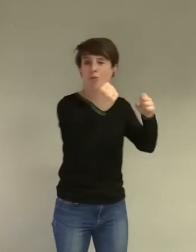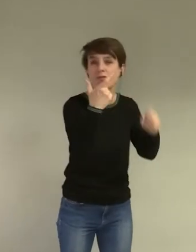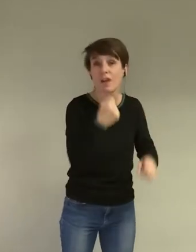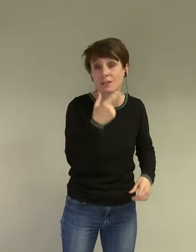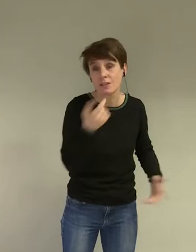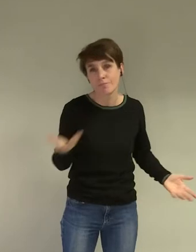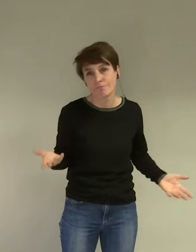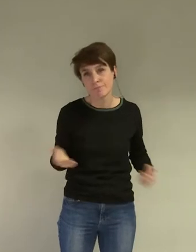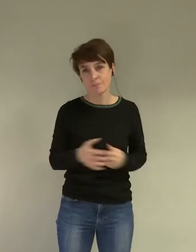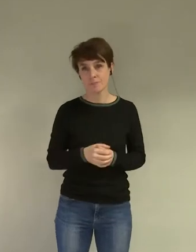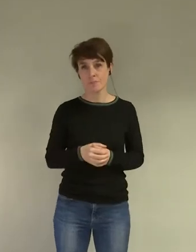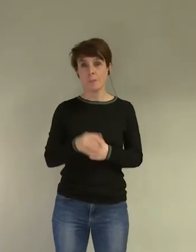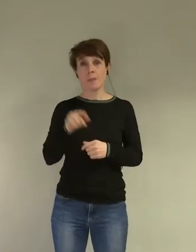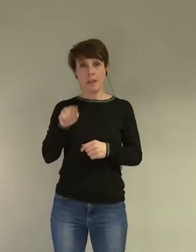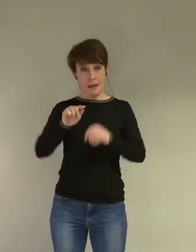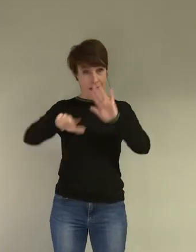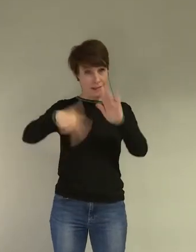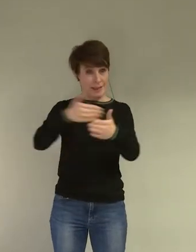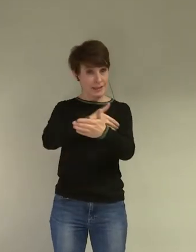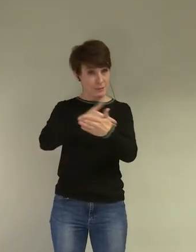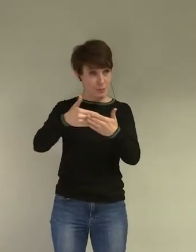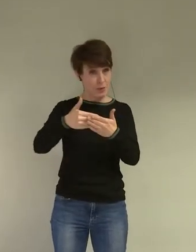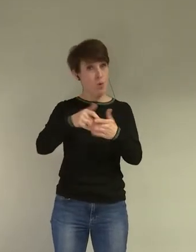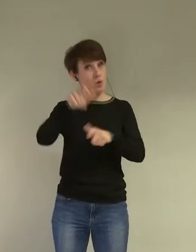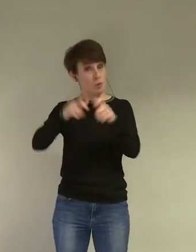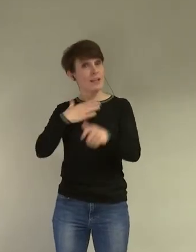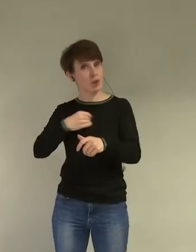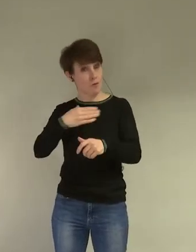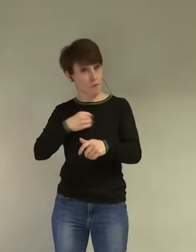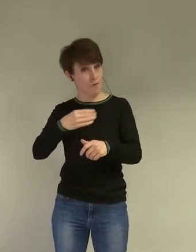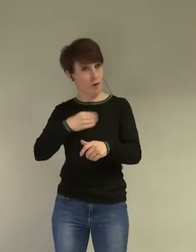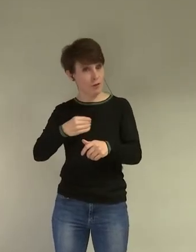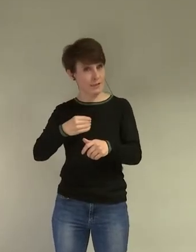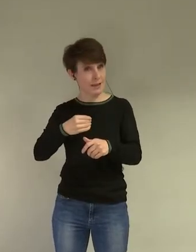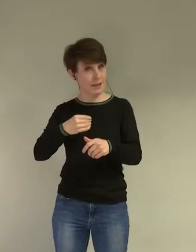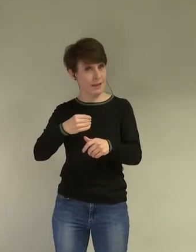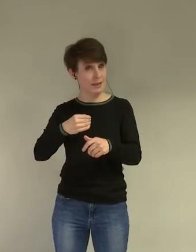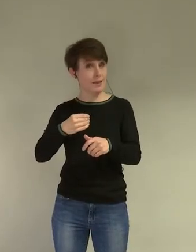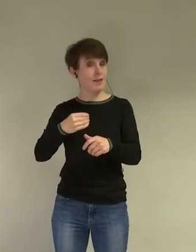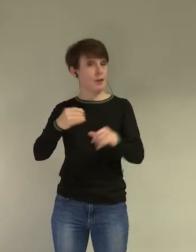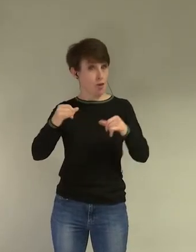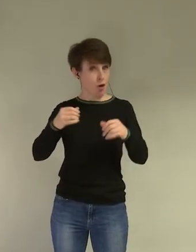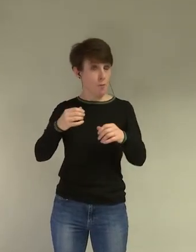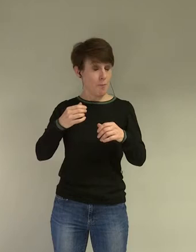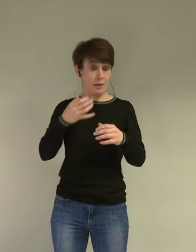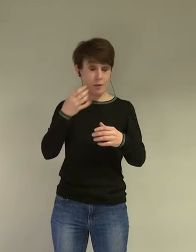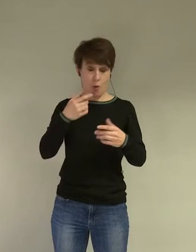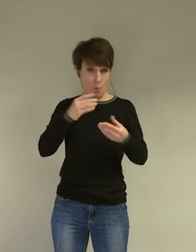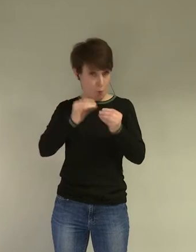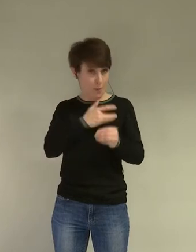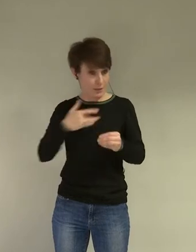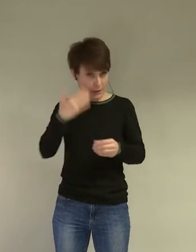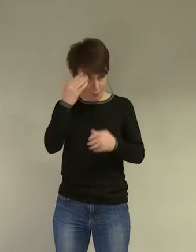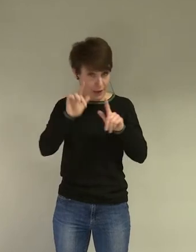millions de nos compatriotes un jeune sur quatre dit avoir peur de l'avenir notamment en lien avec le réchauffement climatique